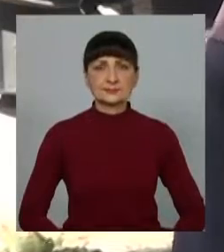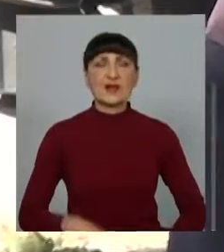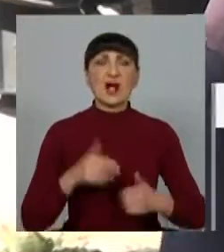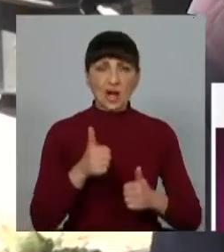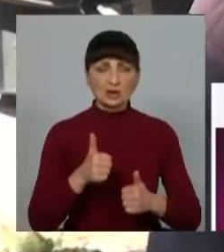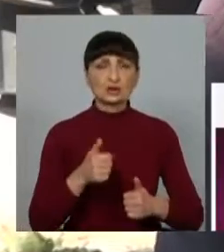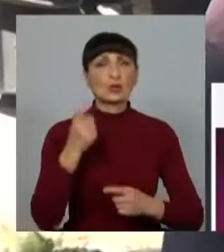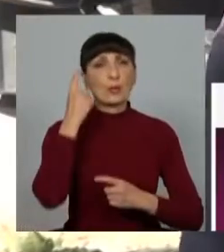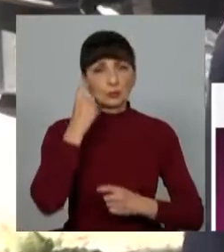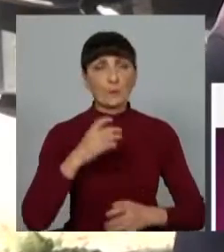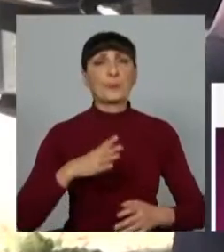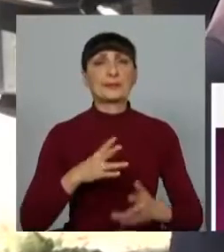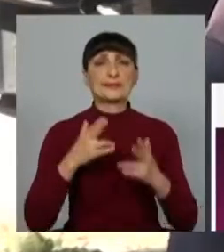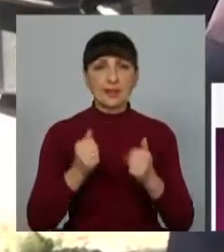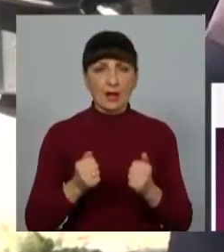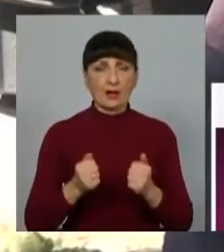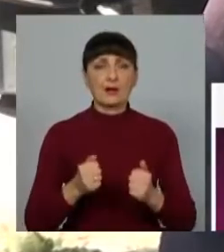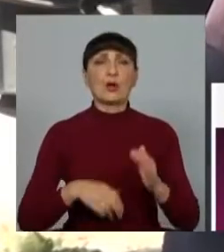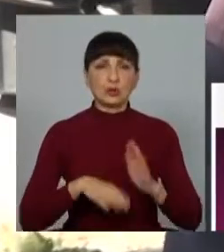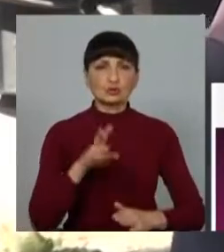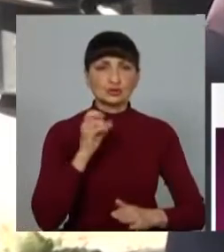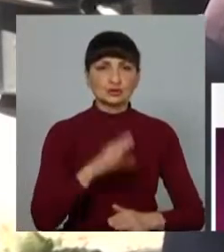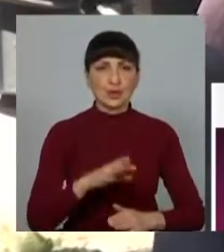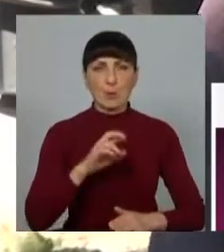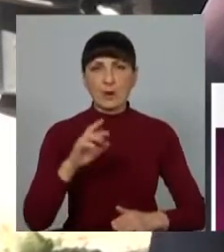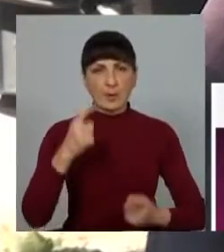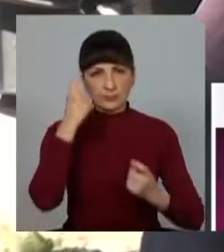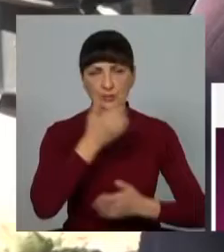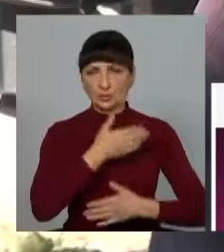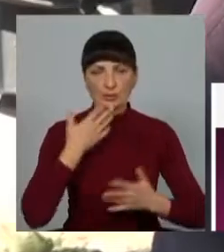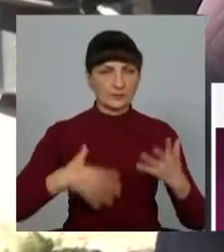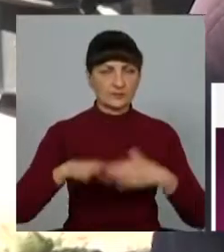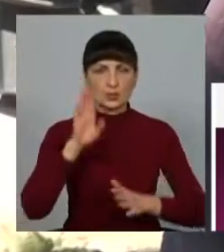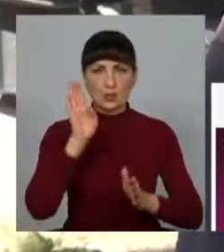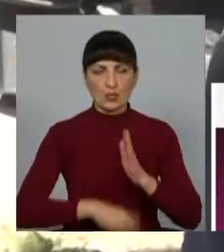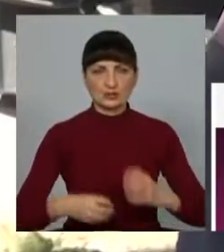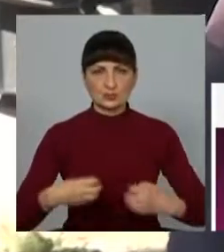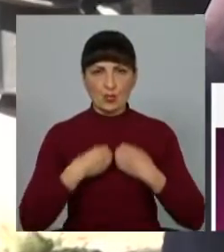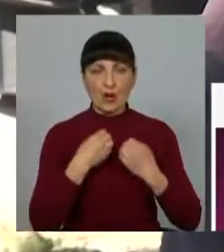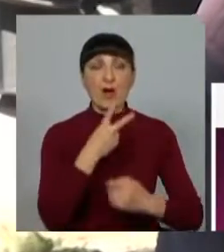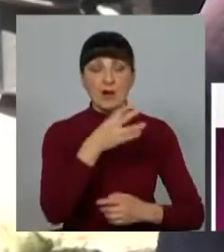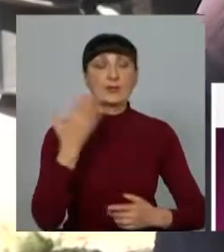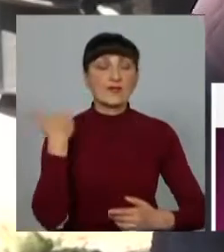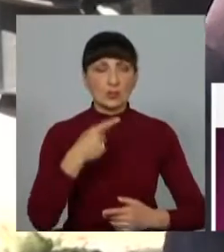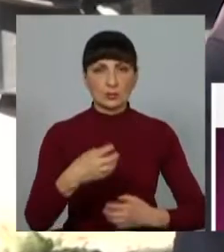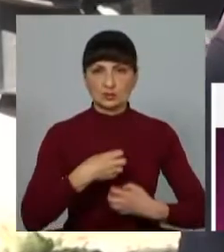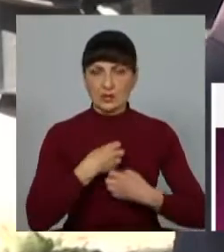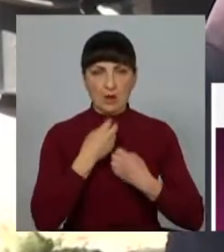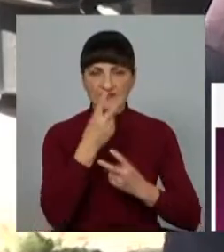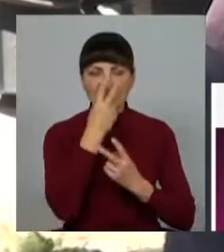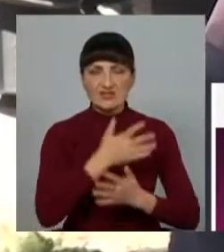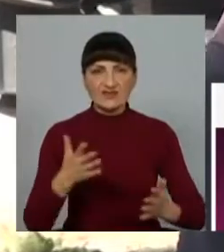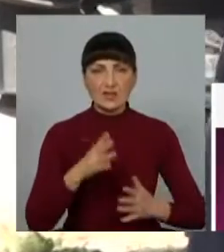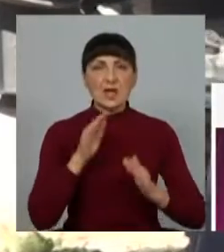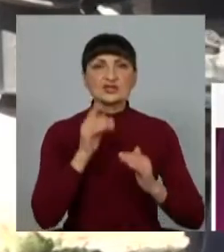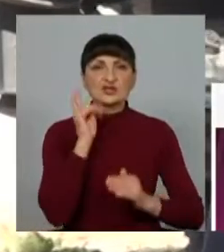Хорошо, конечно, то, что предупредили о взрывах. Лучше уже так, нежели бы проводили без предупреждения. Вы просто не видели всего, что тут происходило. Не видели,